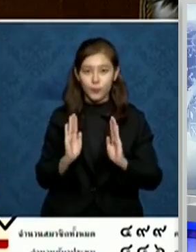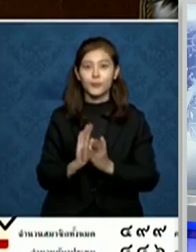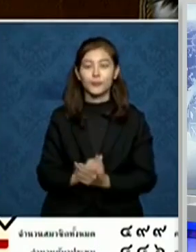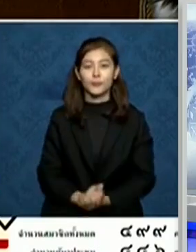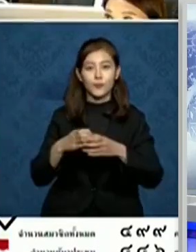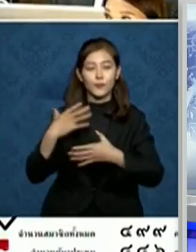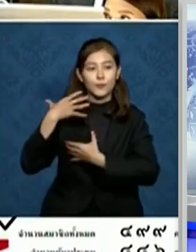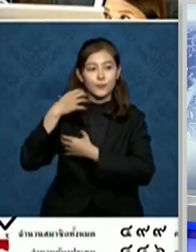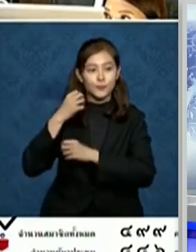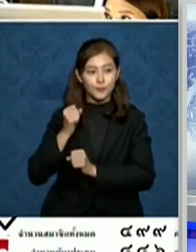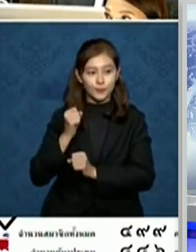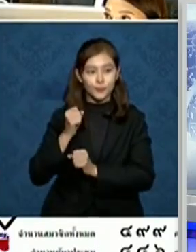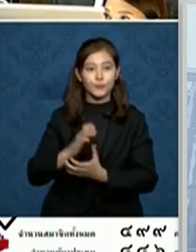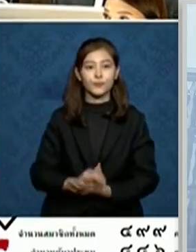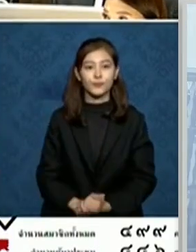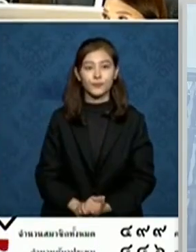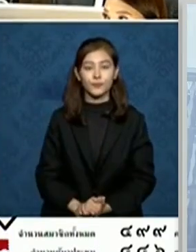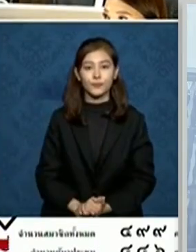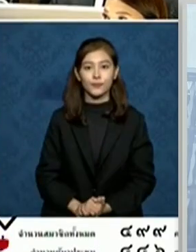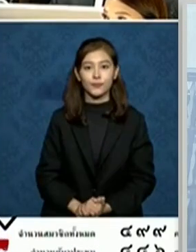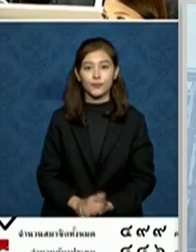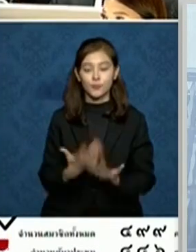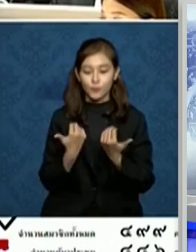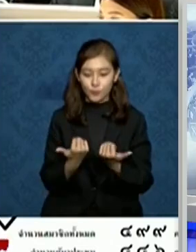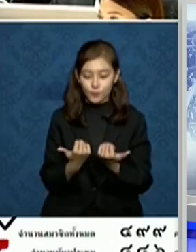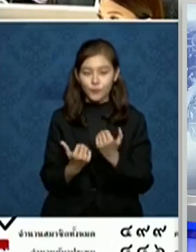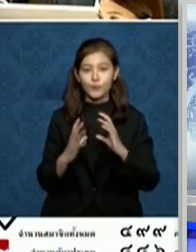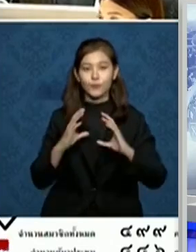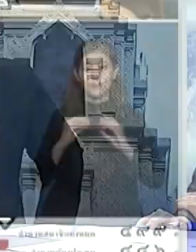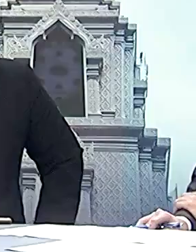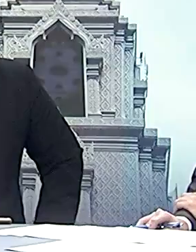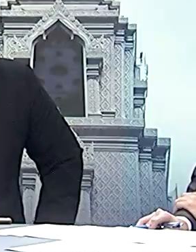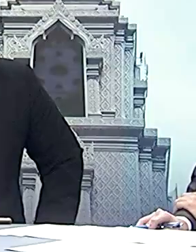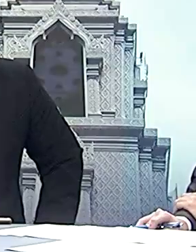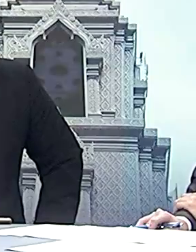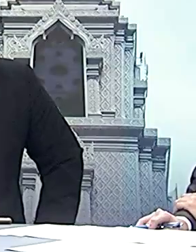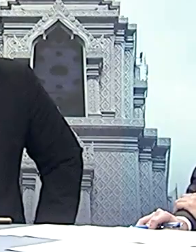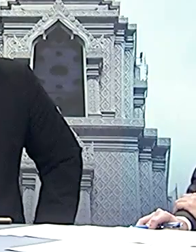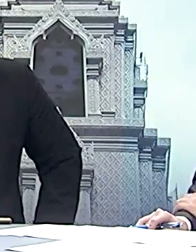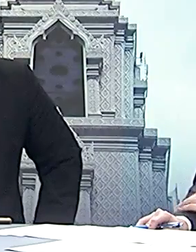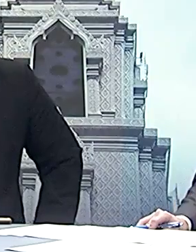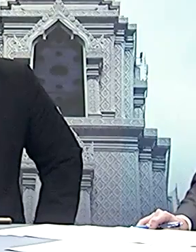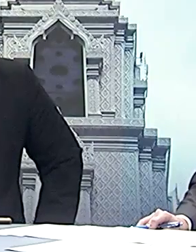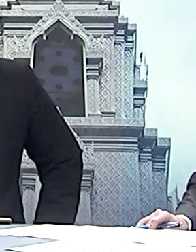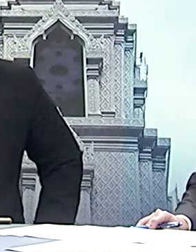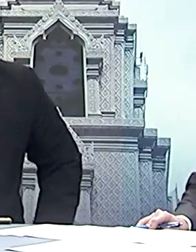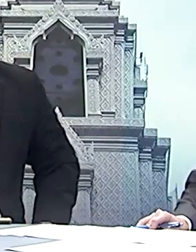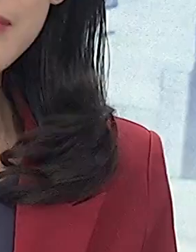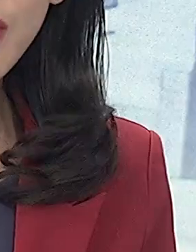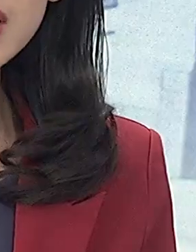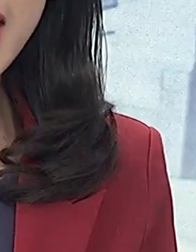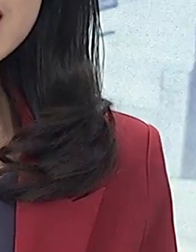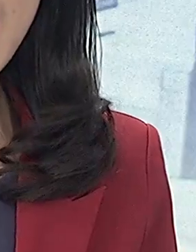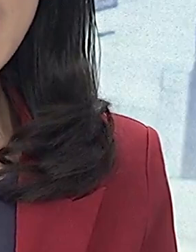walletครับโดนถลุงทั้งวัน 2เรื่องนี้เดี๋ยวถลุงกันต่อเรื่องงบกลางวันนี้ขอบคุณคุณอุชัยนะครับขอบคุณครับแผนงบ